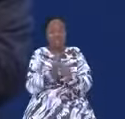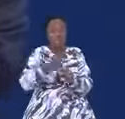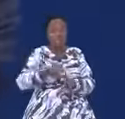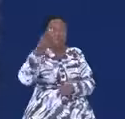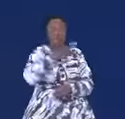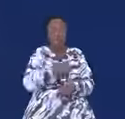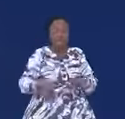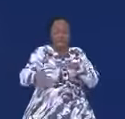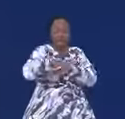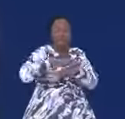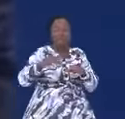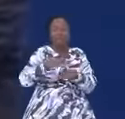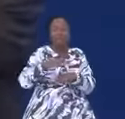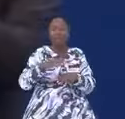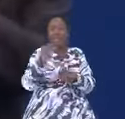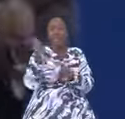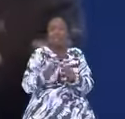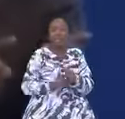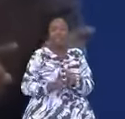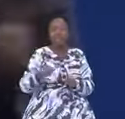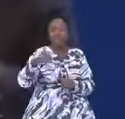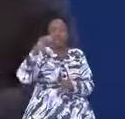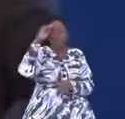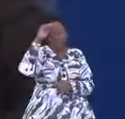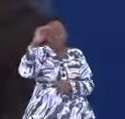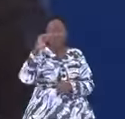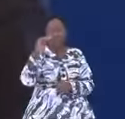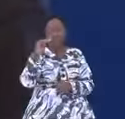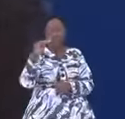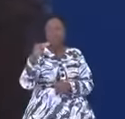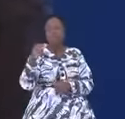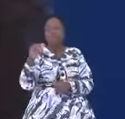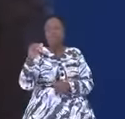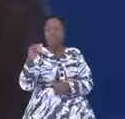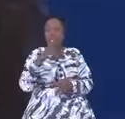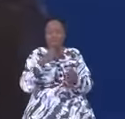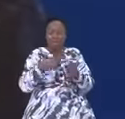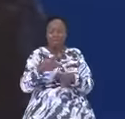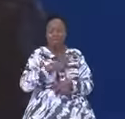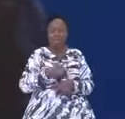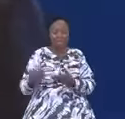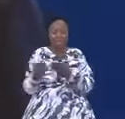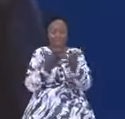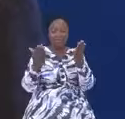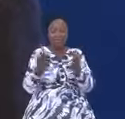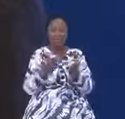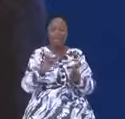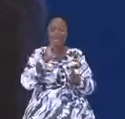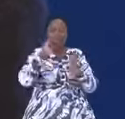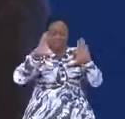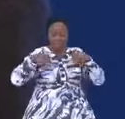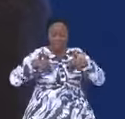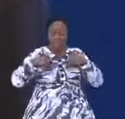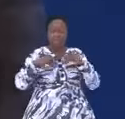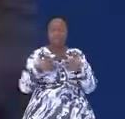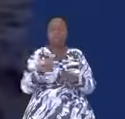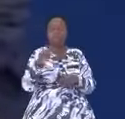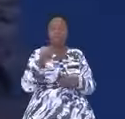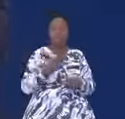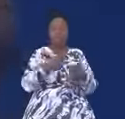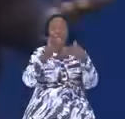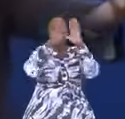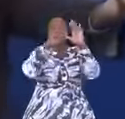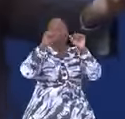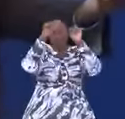de toute nation et le sacrifice est acceptée par le père céleste partout dans le monde ce